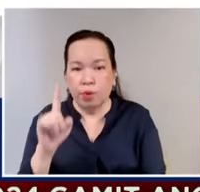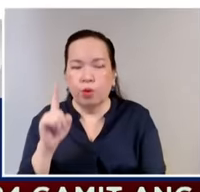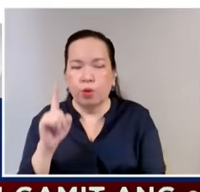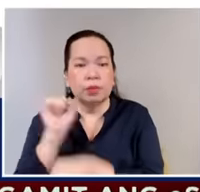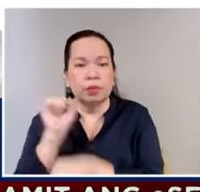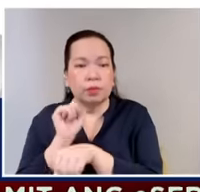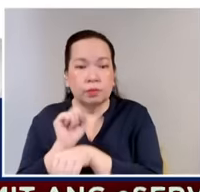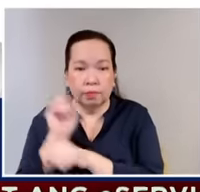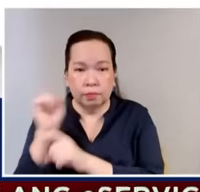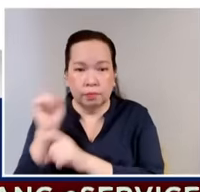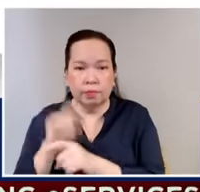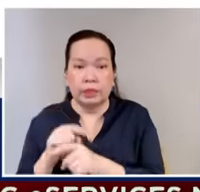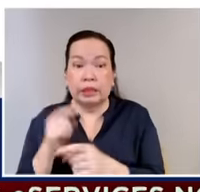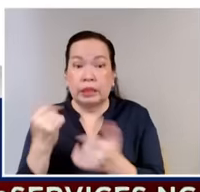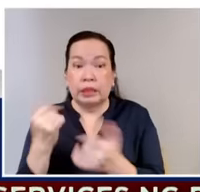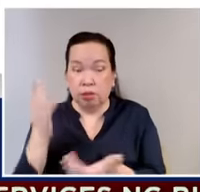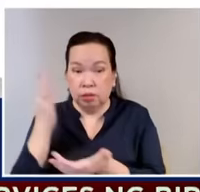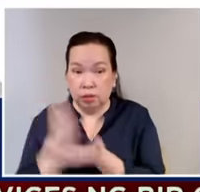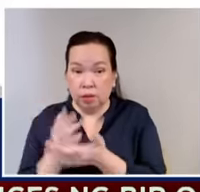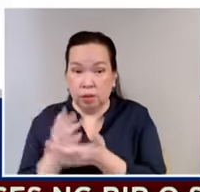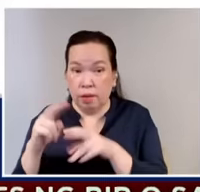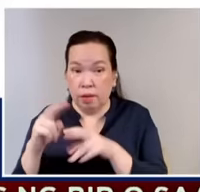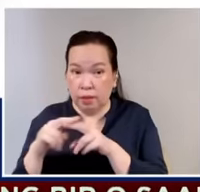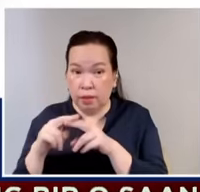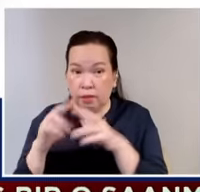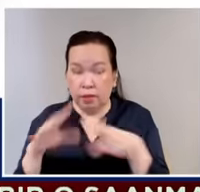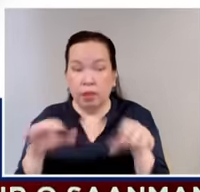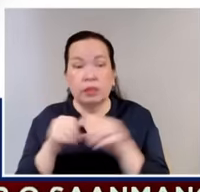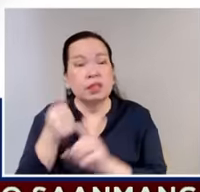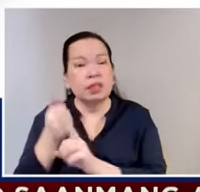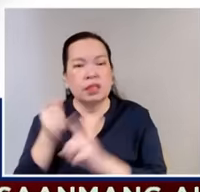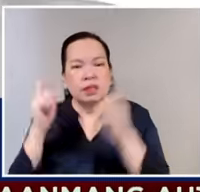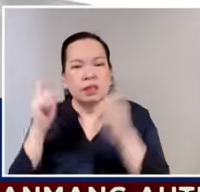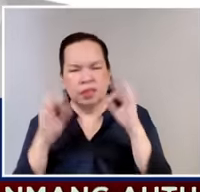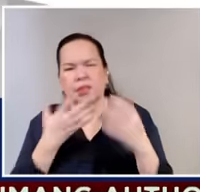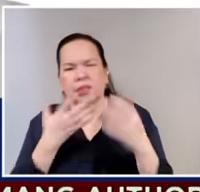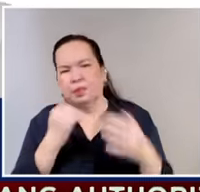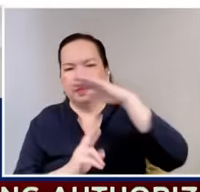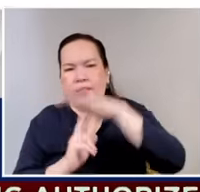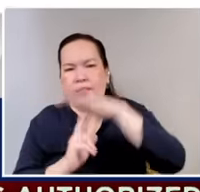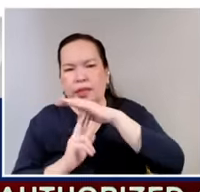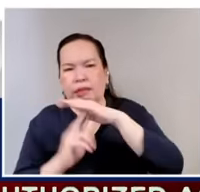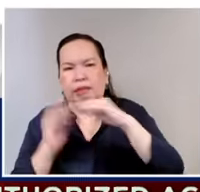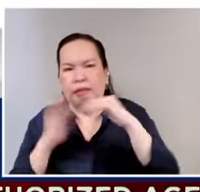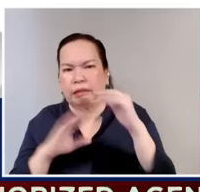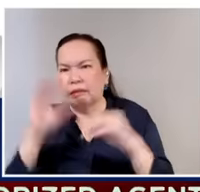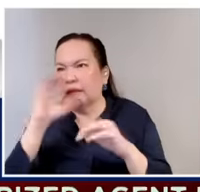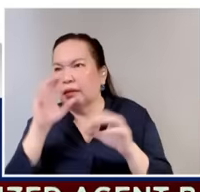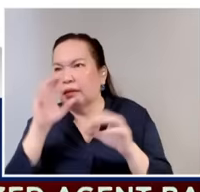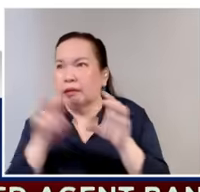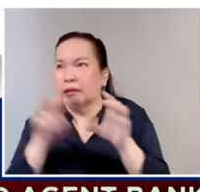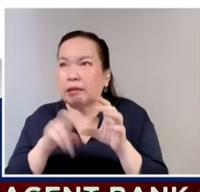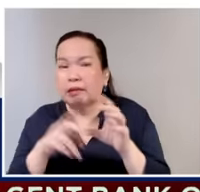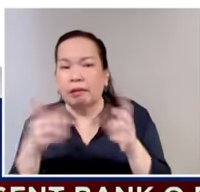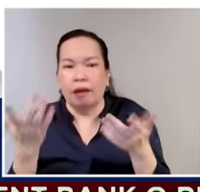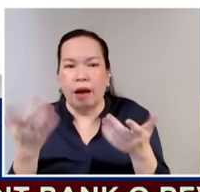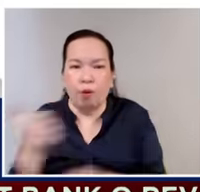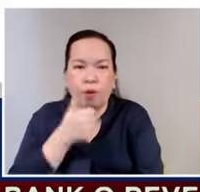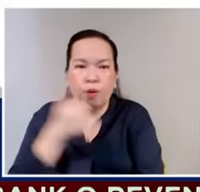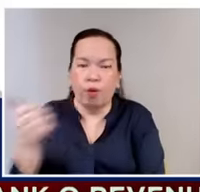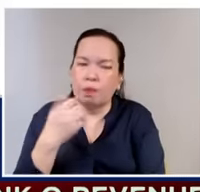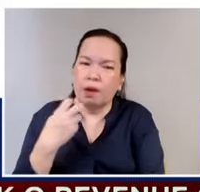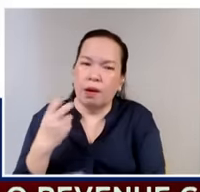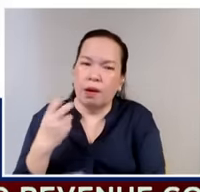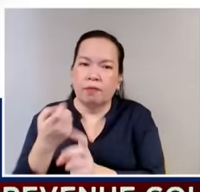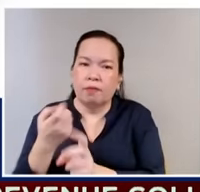sa pagtigil ng tren, nagdesisyon na rin si Revilla na magretiro na kaysa maghanap ng ibang paraan ng pagkukommute mula Alabang